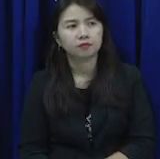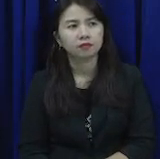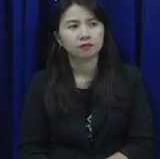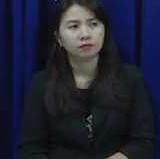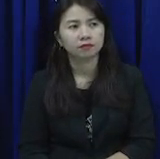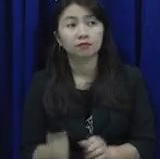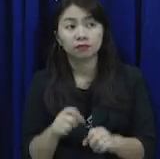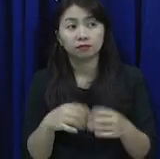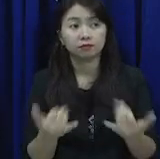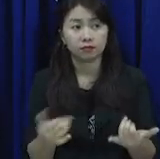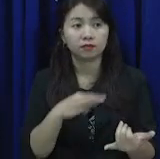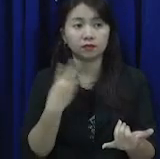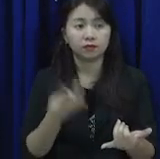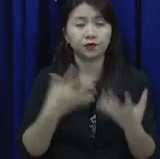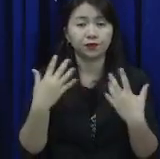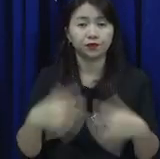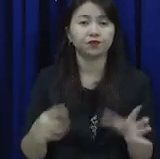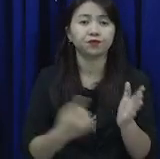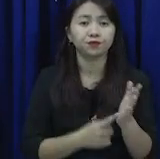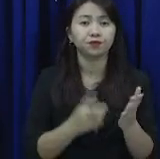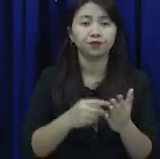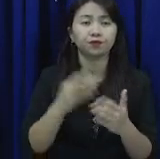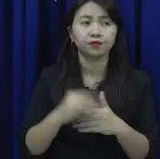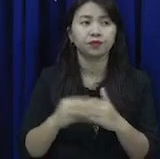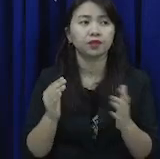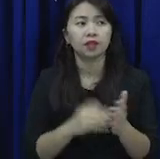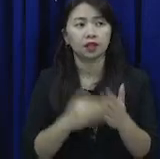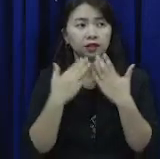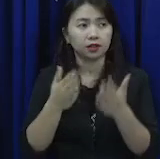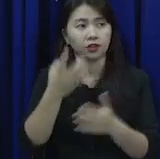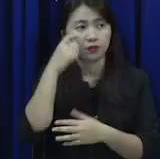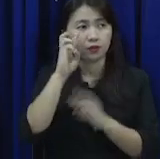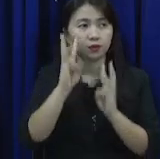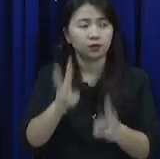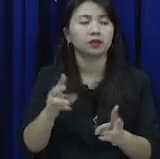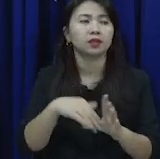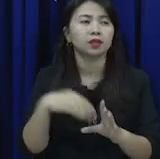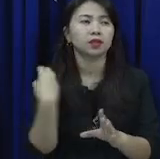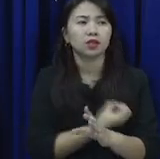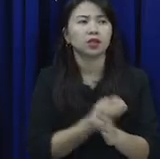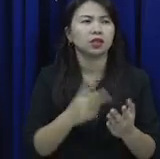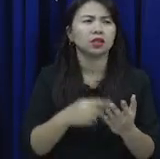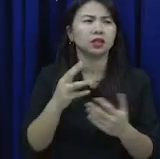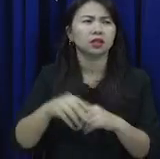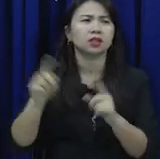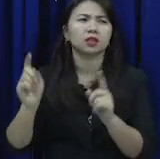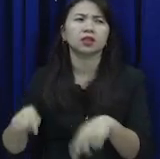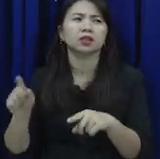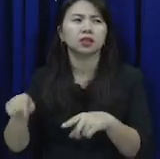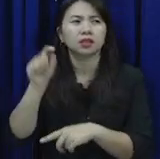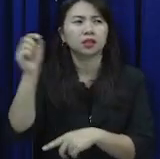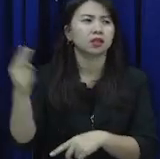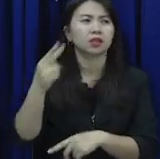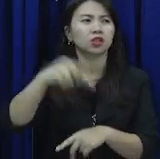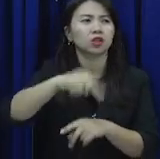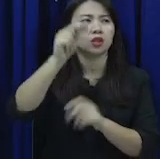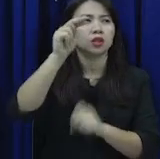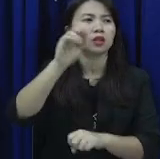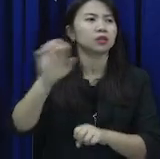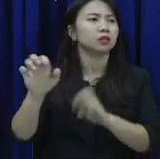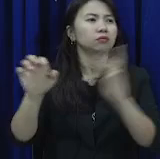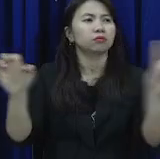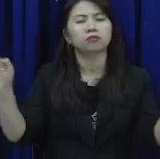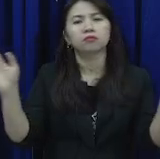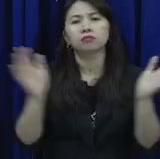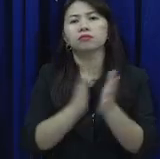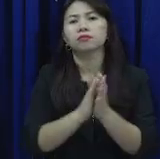po muna tayo magwawakas mully Maraming maraming salamat sa inyong pong pagsubaybay sa ating pong programa ngayong hbes po na ito sa lahat ng North South East and west